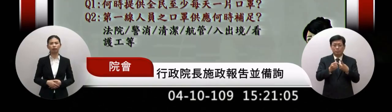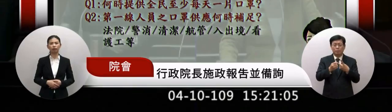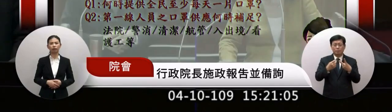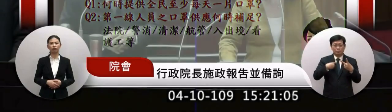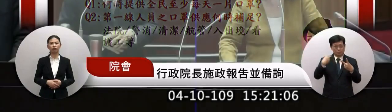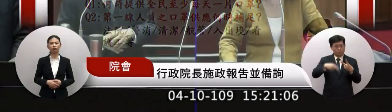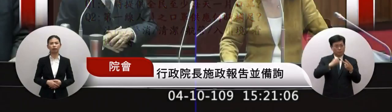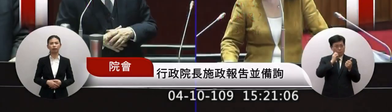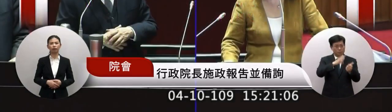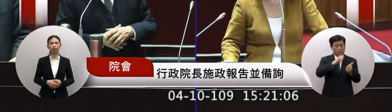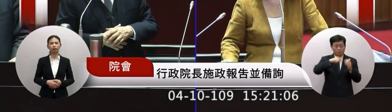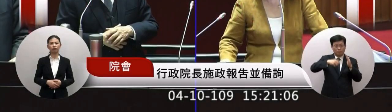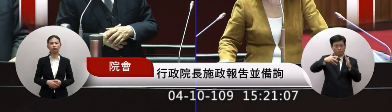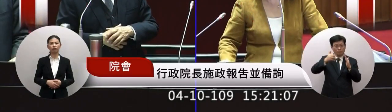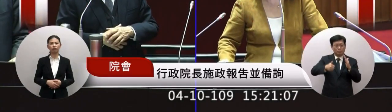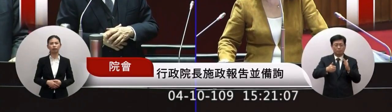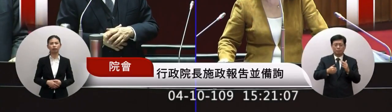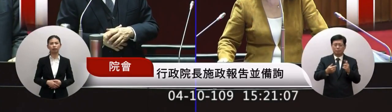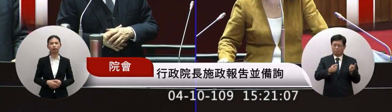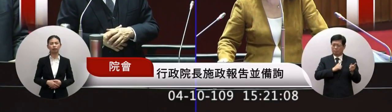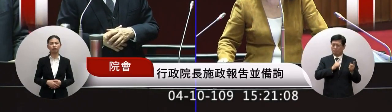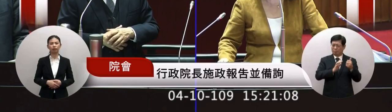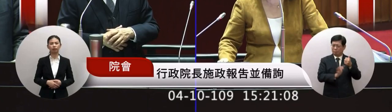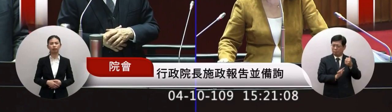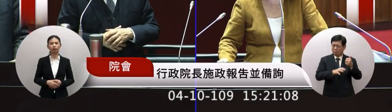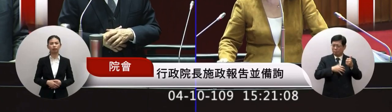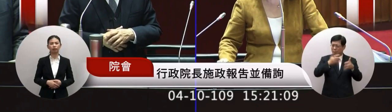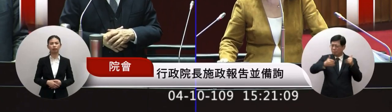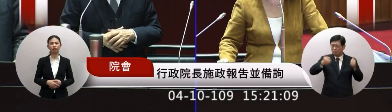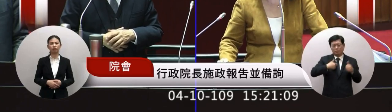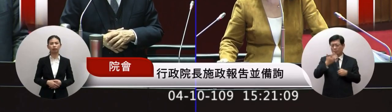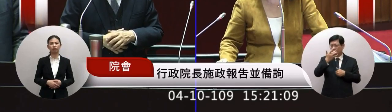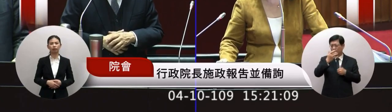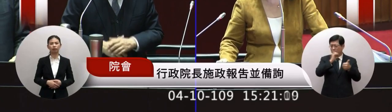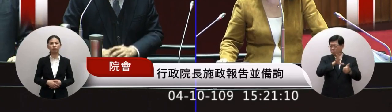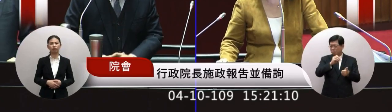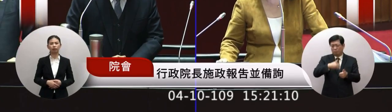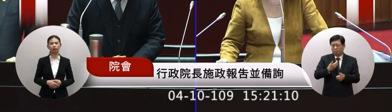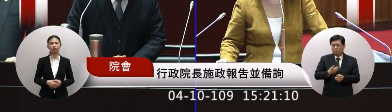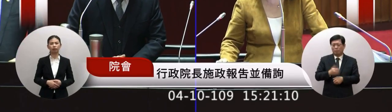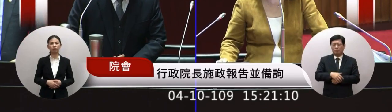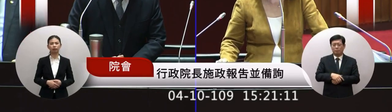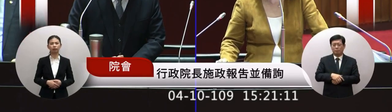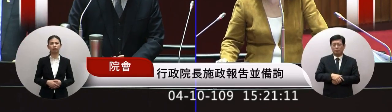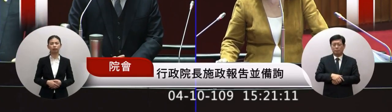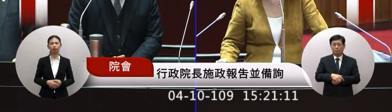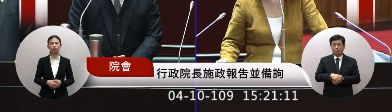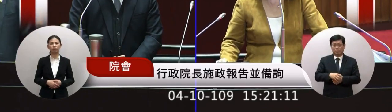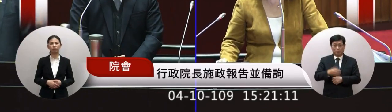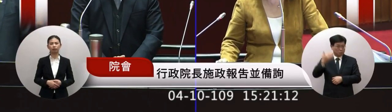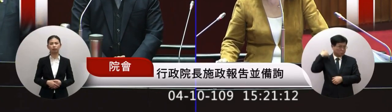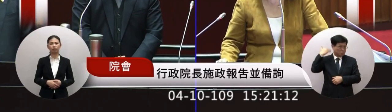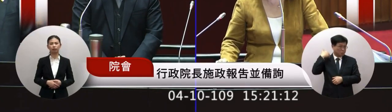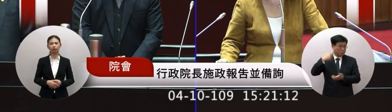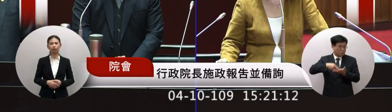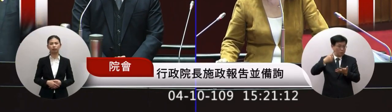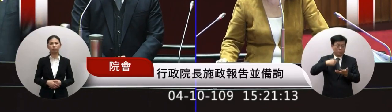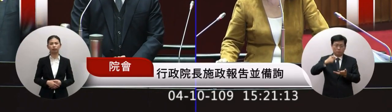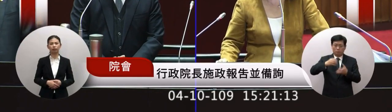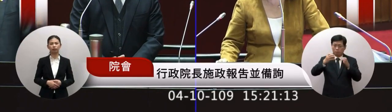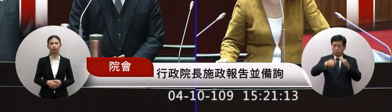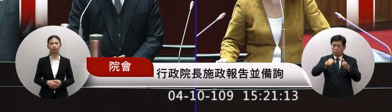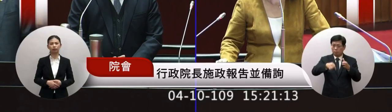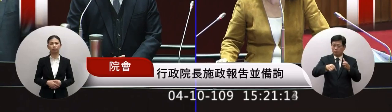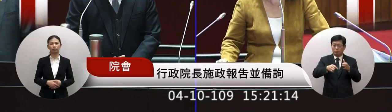提醒那个院长，可能您的部会首长不知道有没有跟您报告清楚啊？因为我们上次在举行这